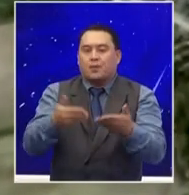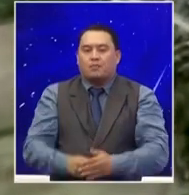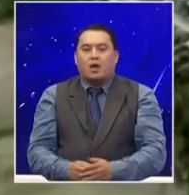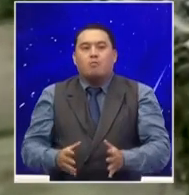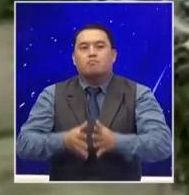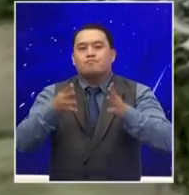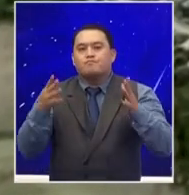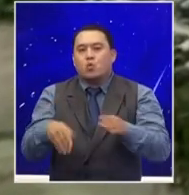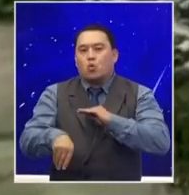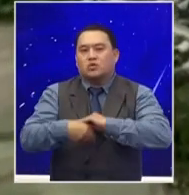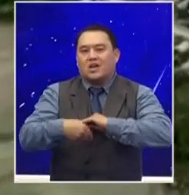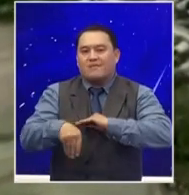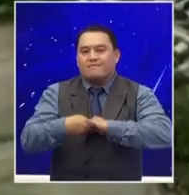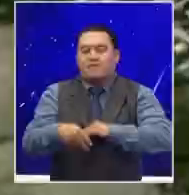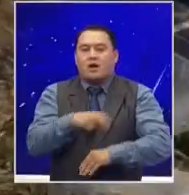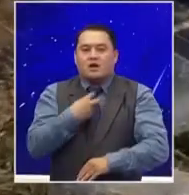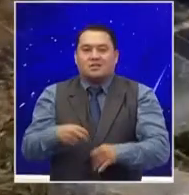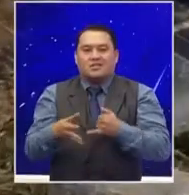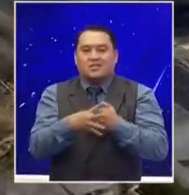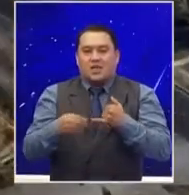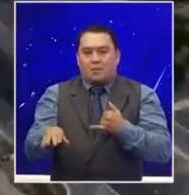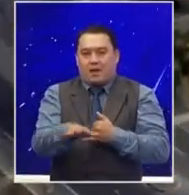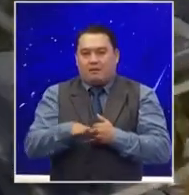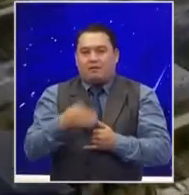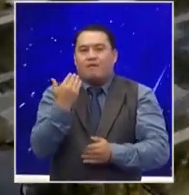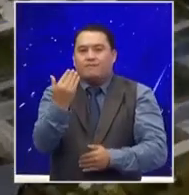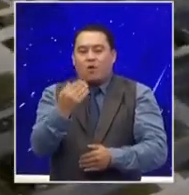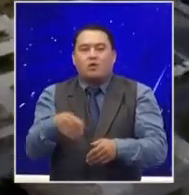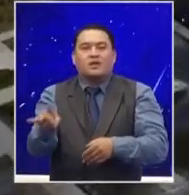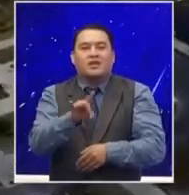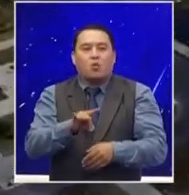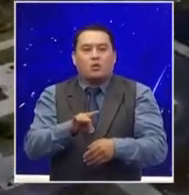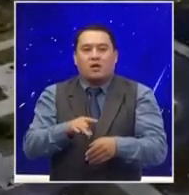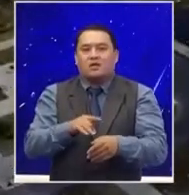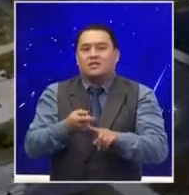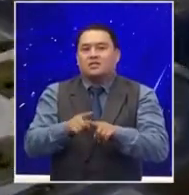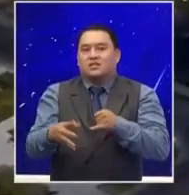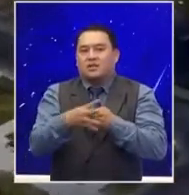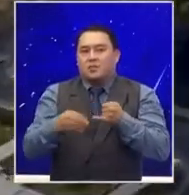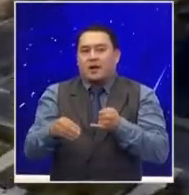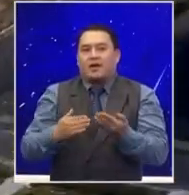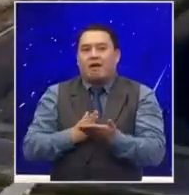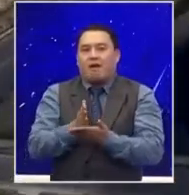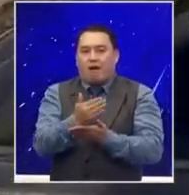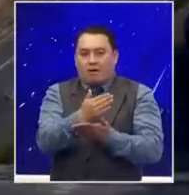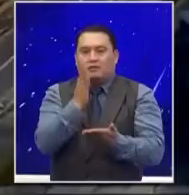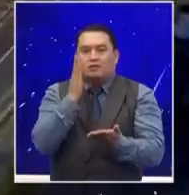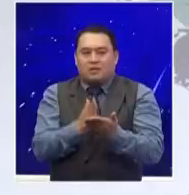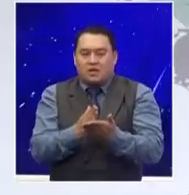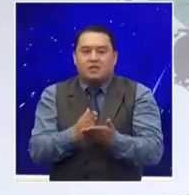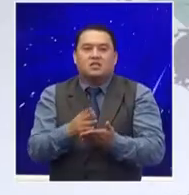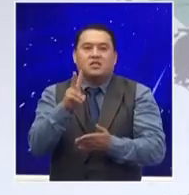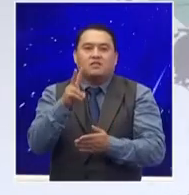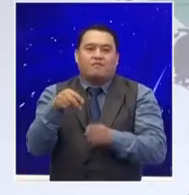Наиболее подвержены коррупционным рискам земельные отношения. Именно поэтому в регионе действует интерактивная земельная карта. В результате по области